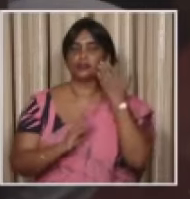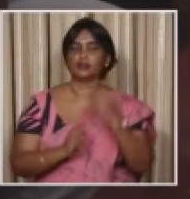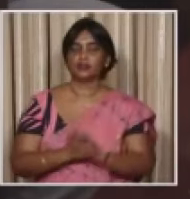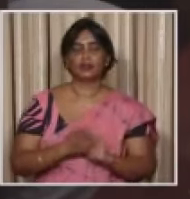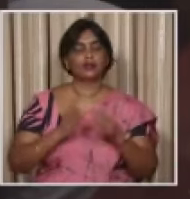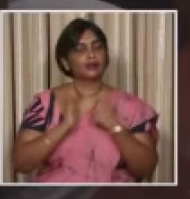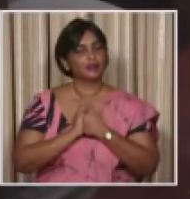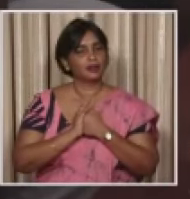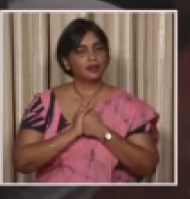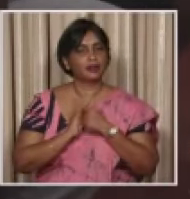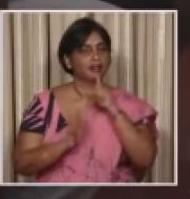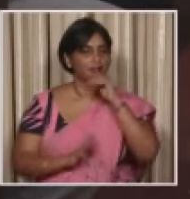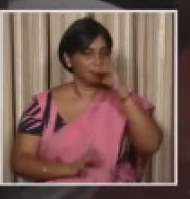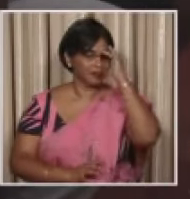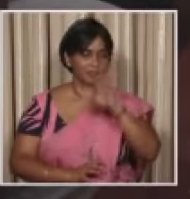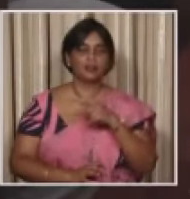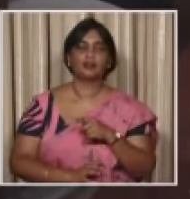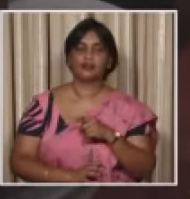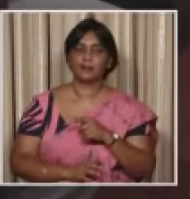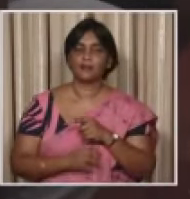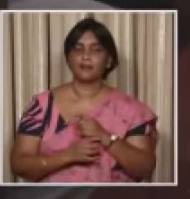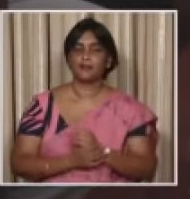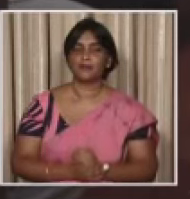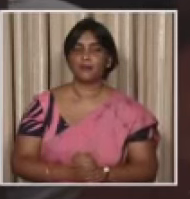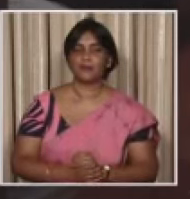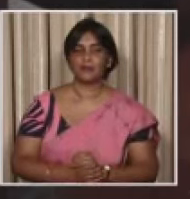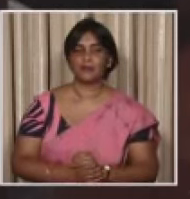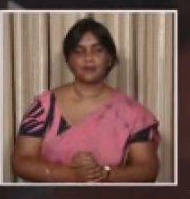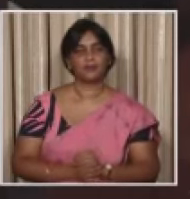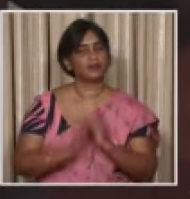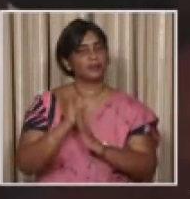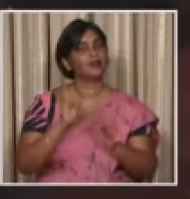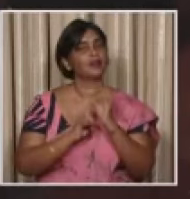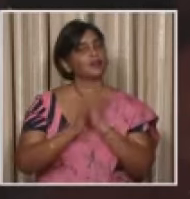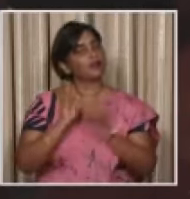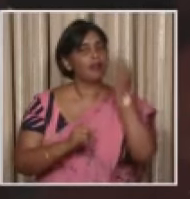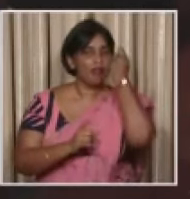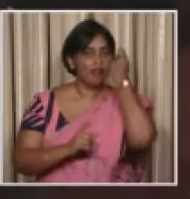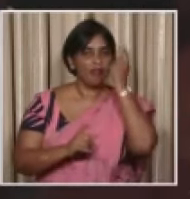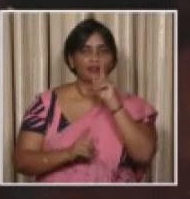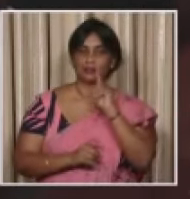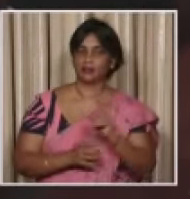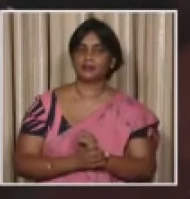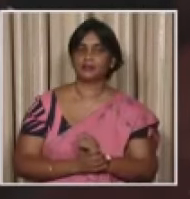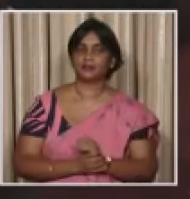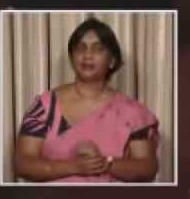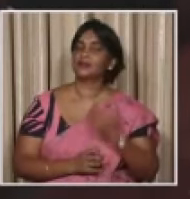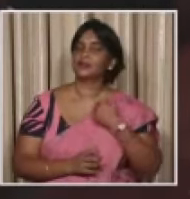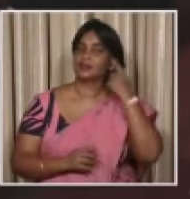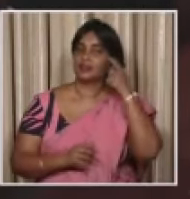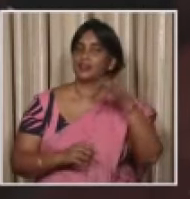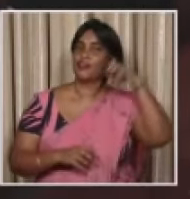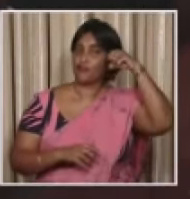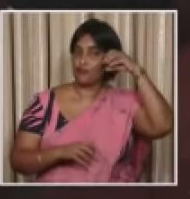ගරු කතානායකතුමනි දැන් මෙතන පිළිතුරු දෙන්න අරින්න මන්ත්‍රීවරු අදහස් යෝජනා ඉදිරිපත් කරා මම හිතන්නේ මේ